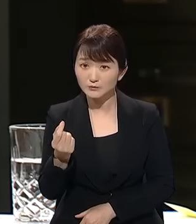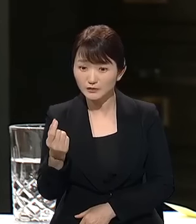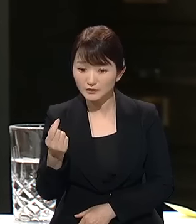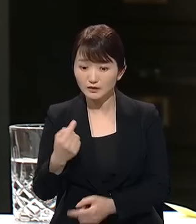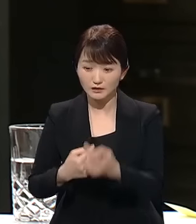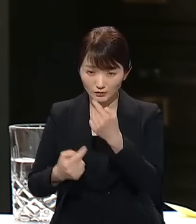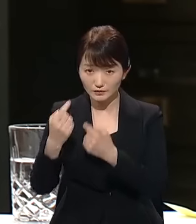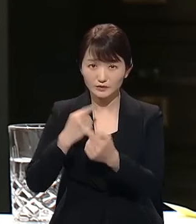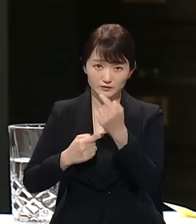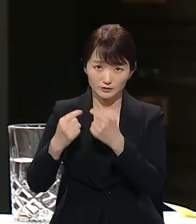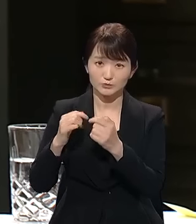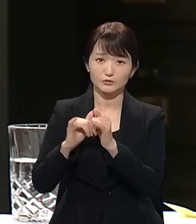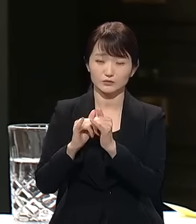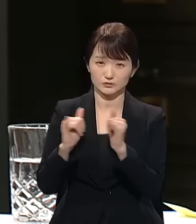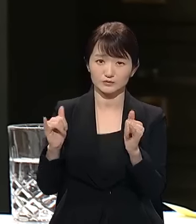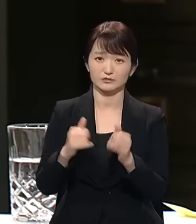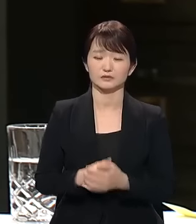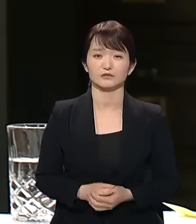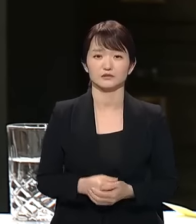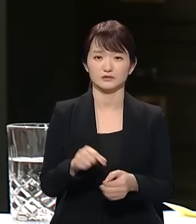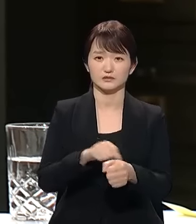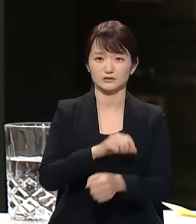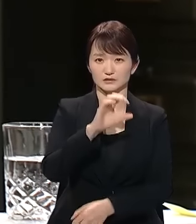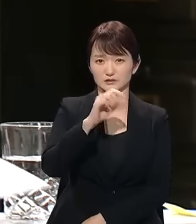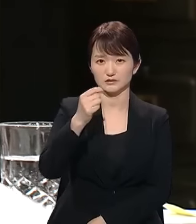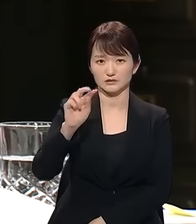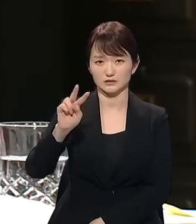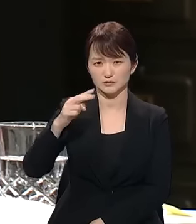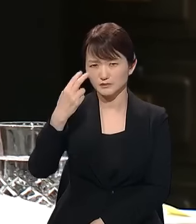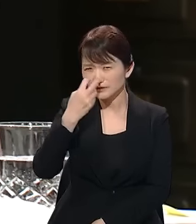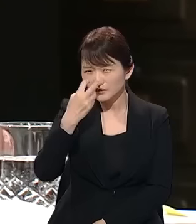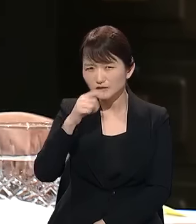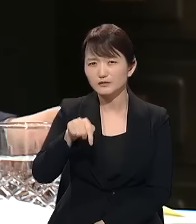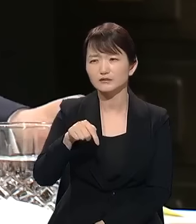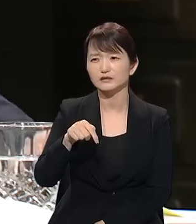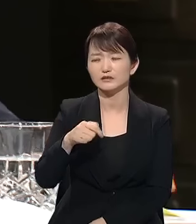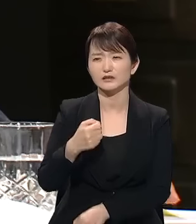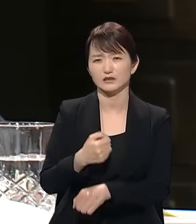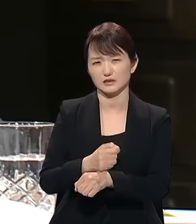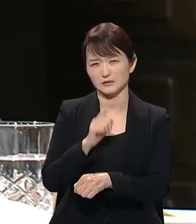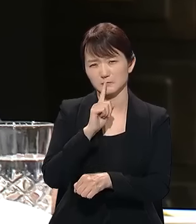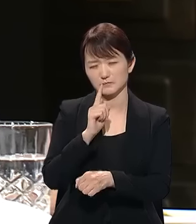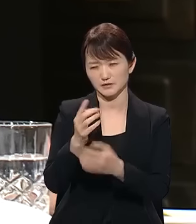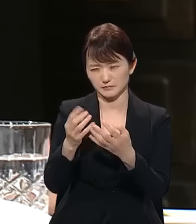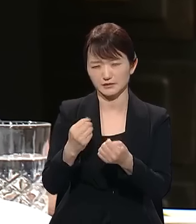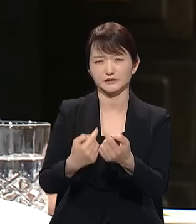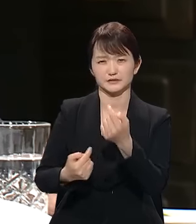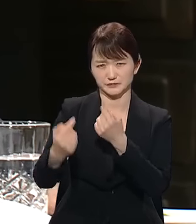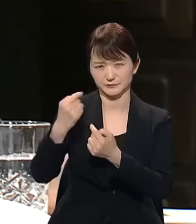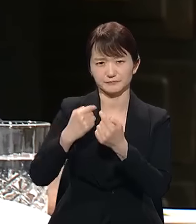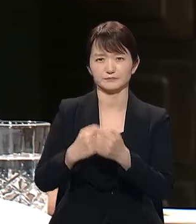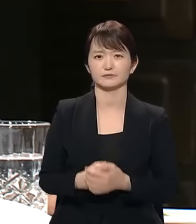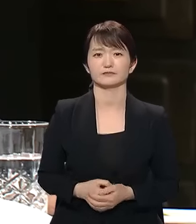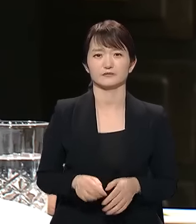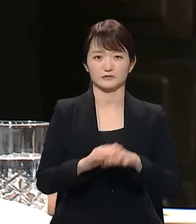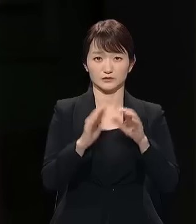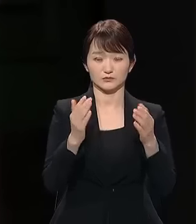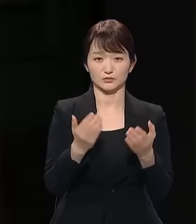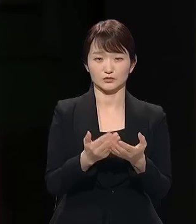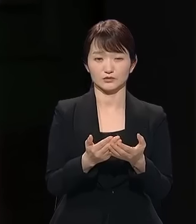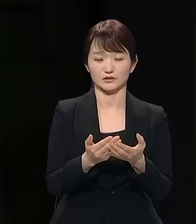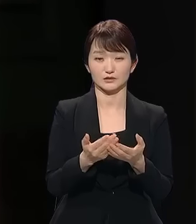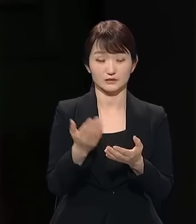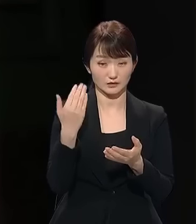제보를 주셨어요. 특히 CCTV 감시 이거에 대해서 많은 분들이 또 얘기를 주시더라고요. 네, 전 직원들이